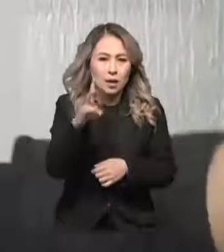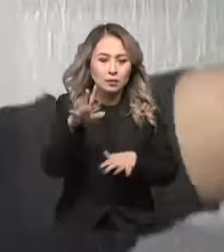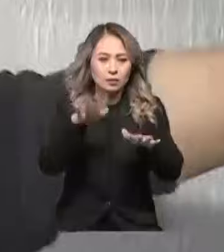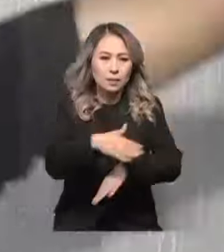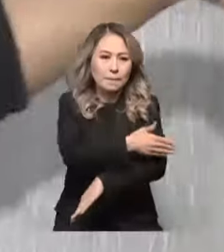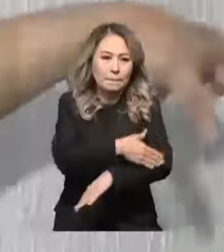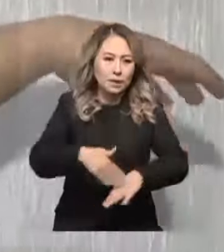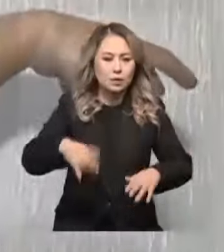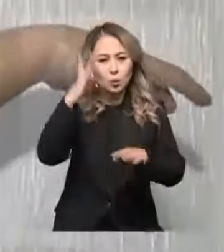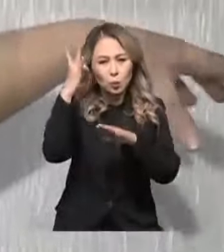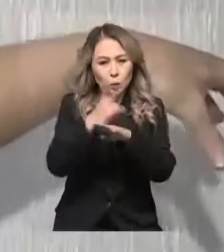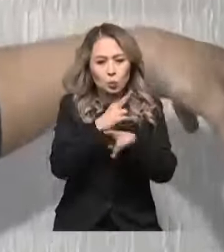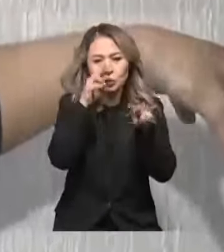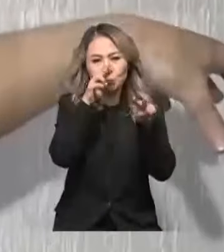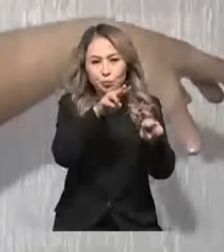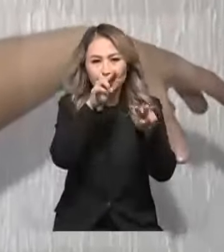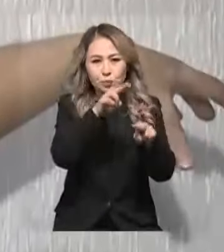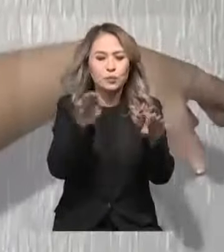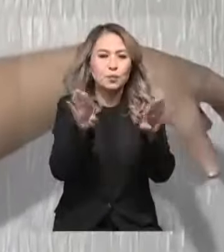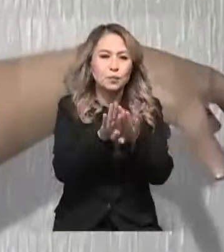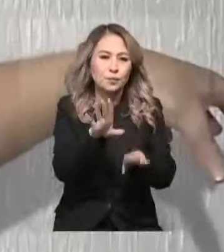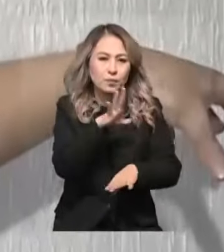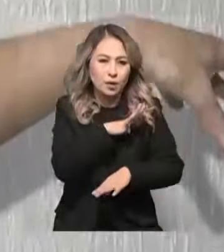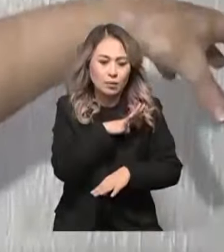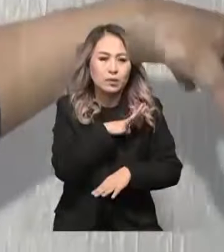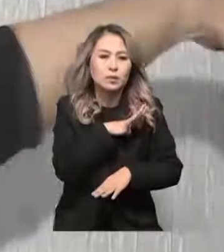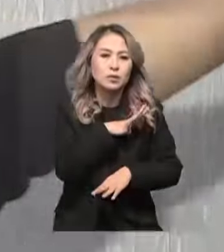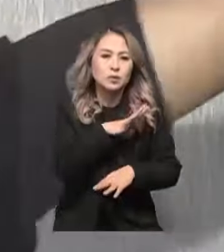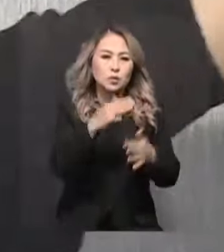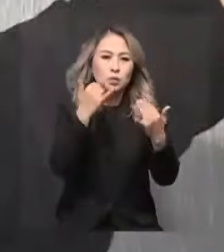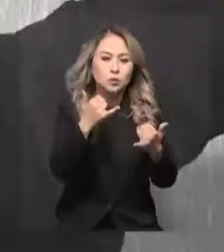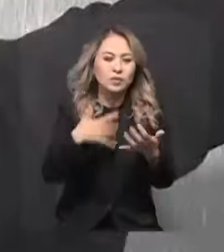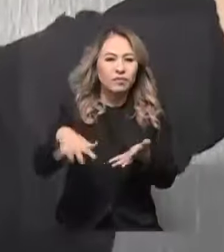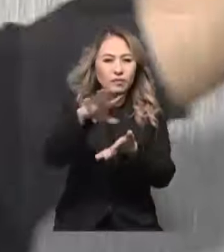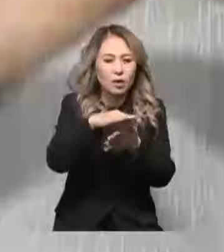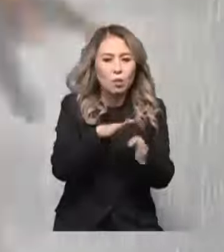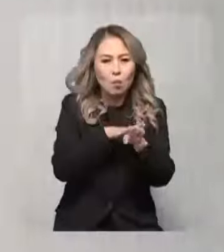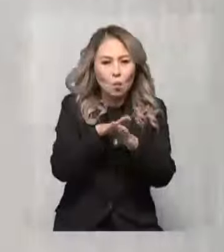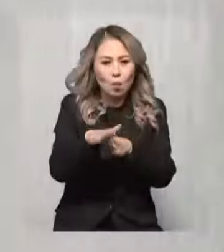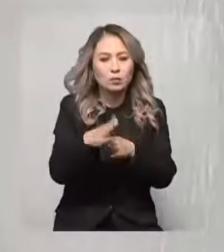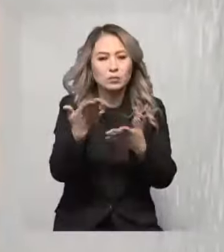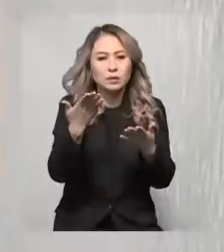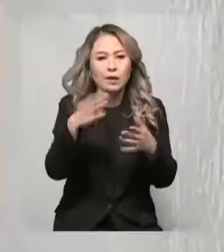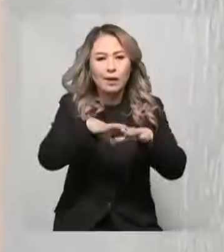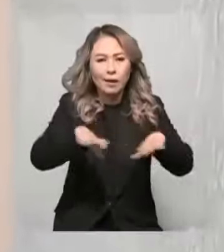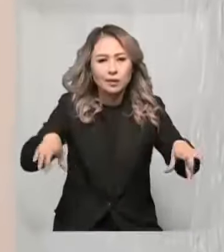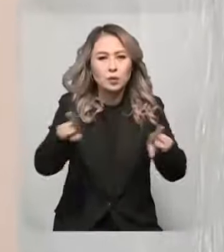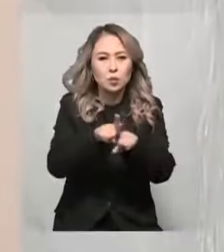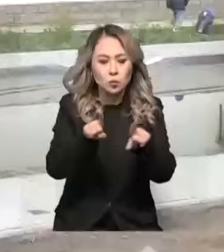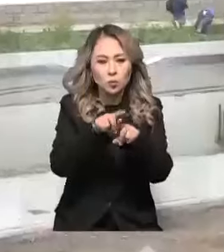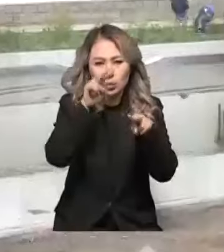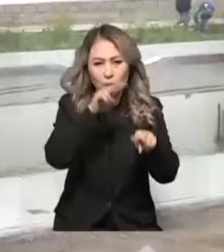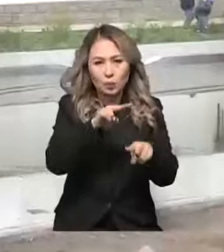системаларды біз түнімен сторожить етіп қарап жүрдік, күзетіп. Жаңағы оның бәрі толып тұр. Канализационный система тоже толып